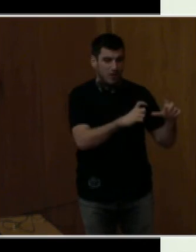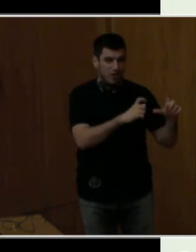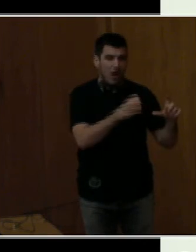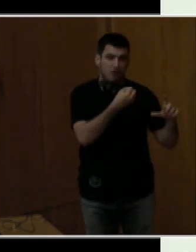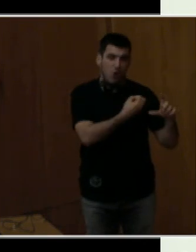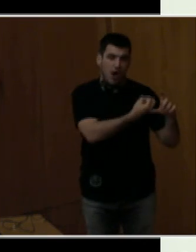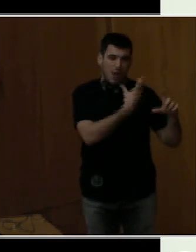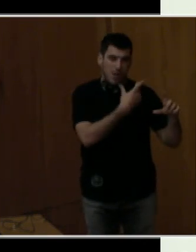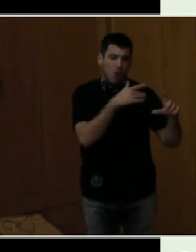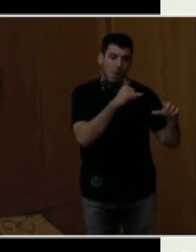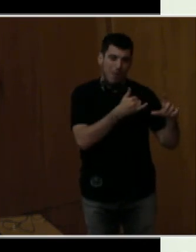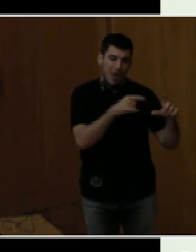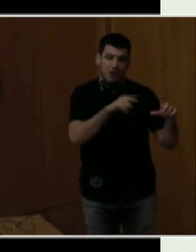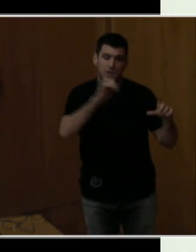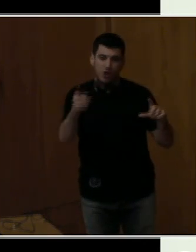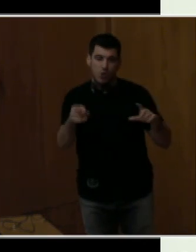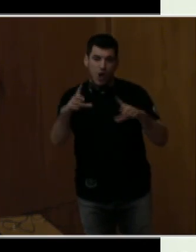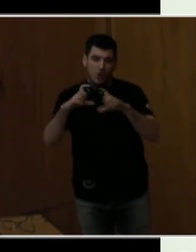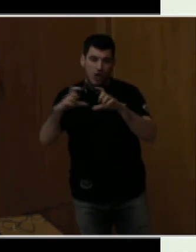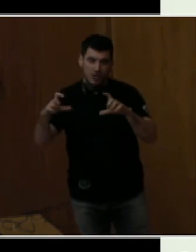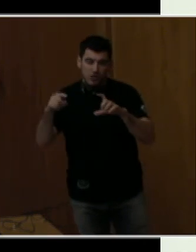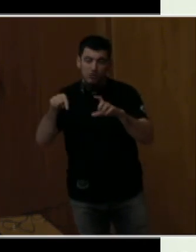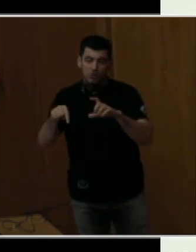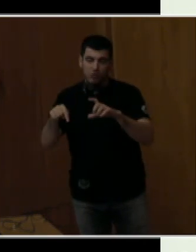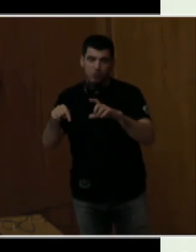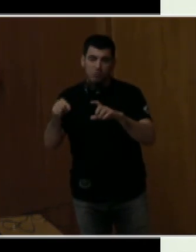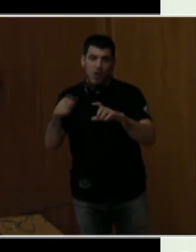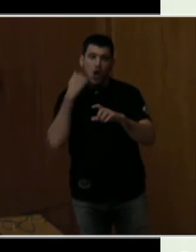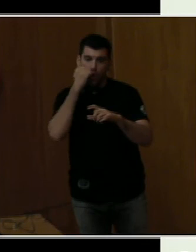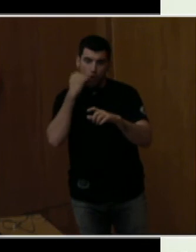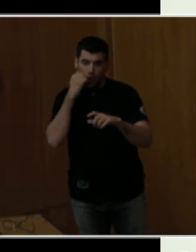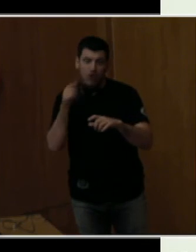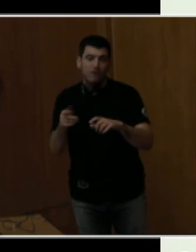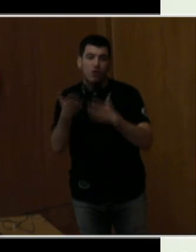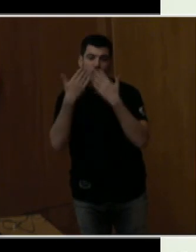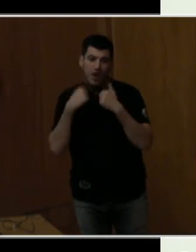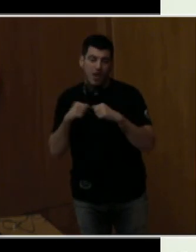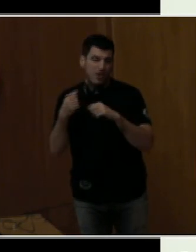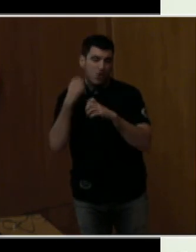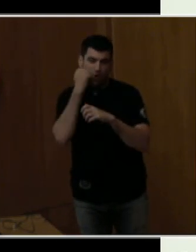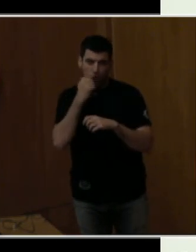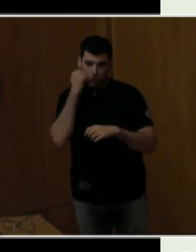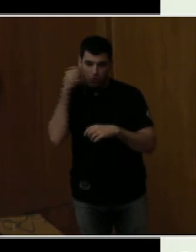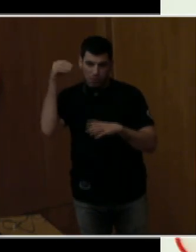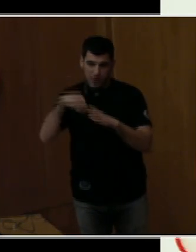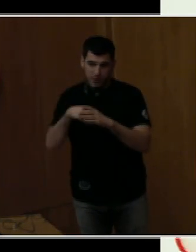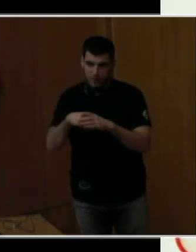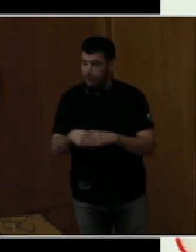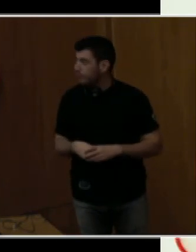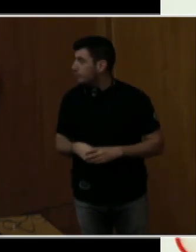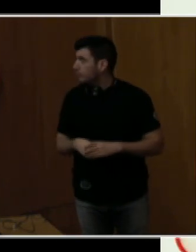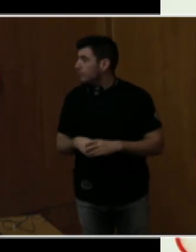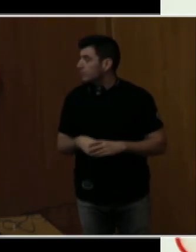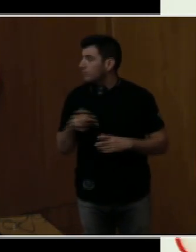με τον μπλε φως και το άλλο τρανζίστορ που τροφοδοτείται με κόκκινο φως δεν έχει κόκκινο φως μέσα του. Με ένα σήμα που το